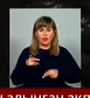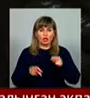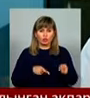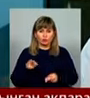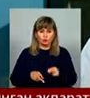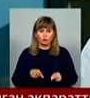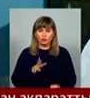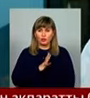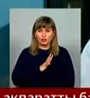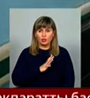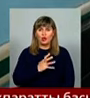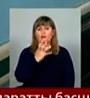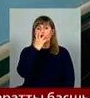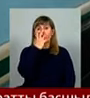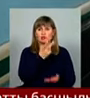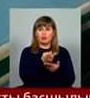Двоих госпитализированы в реанимацию.